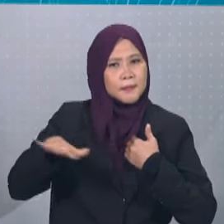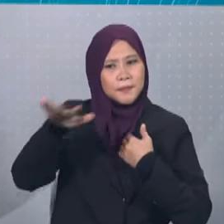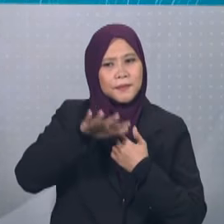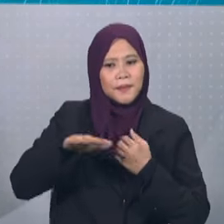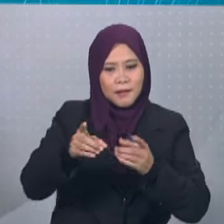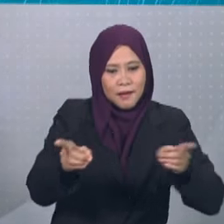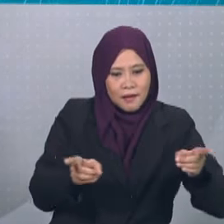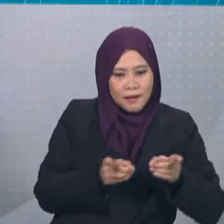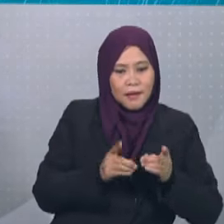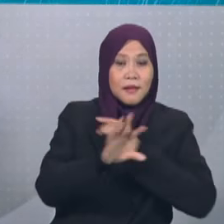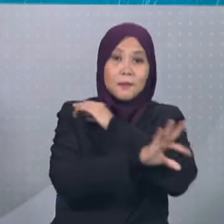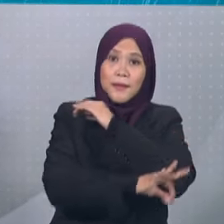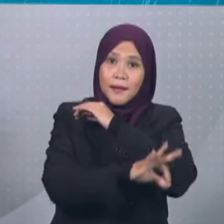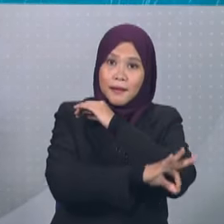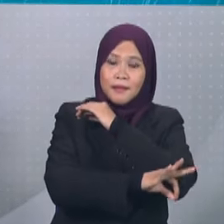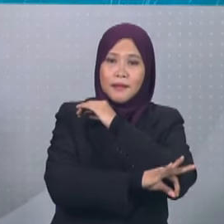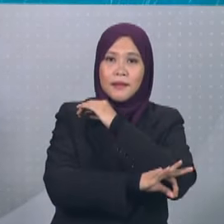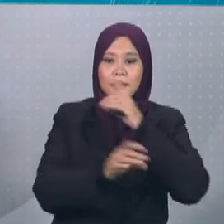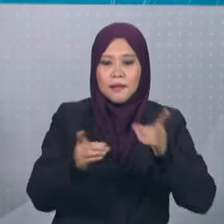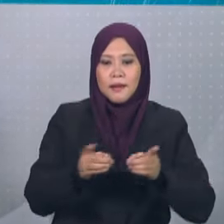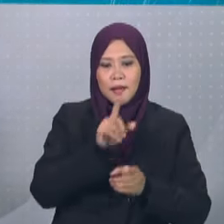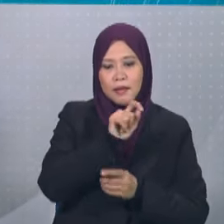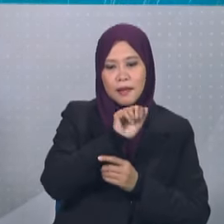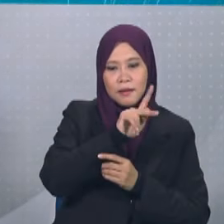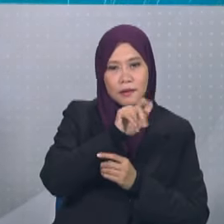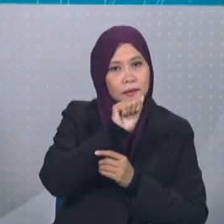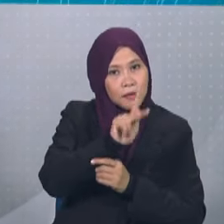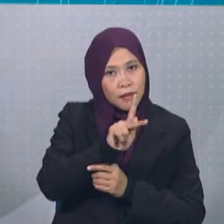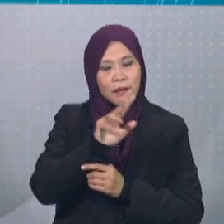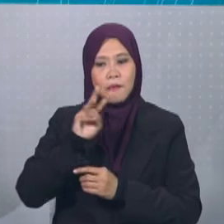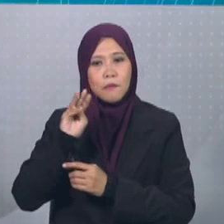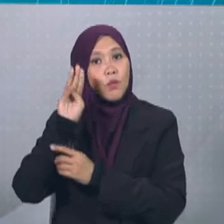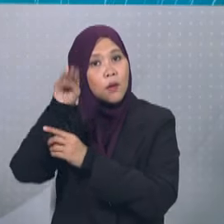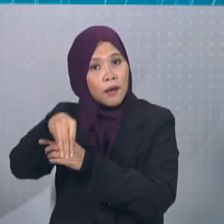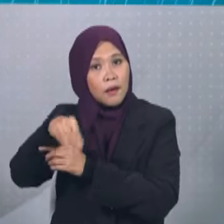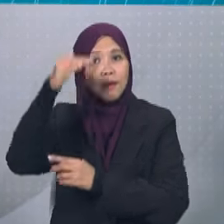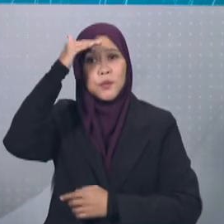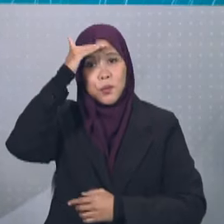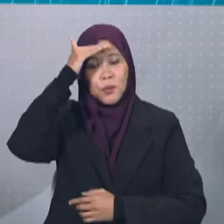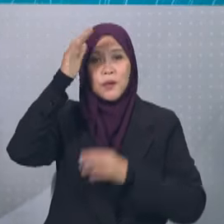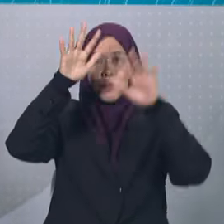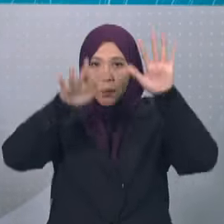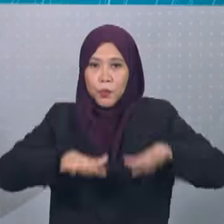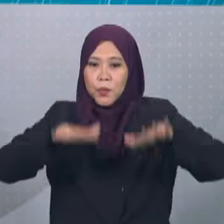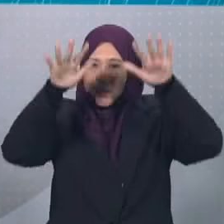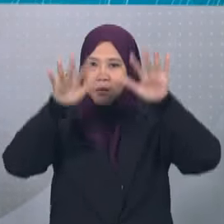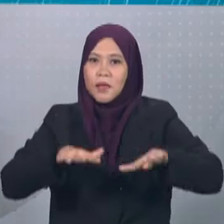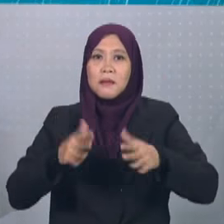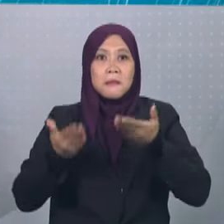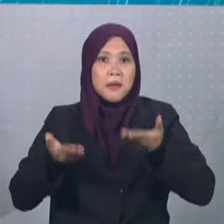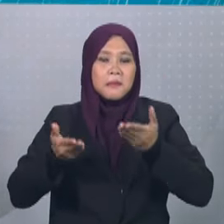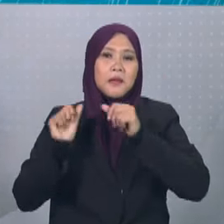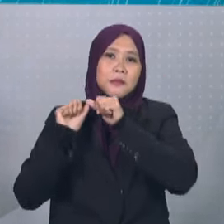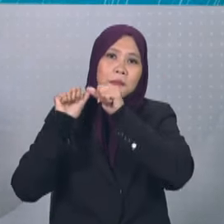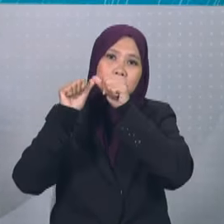kesemua daerah negeri Sembilan termasuklah daerah Tangkak dan juga Muar bagi negeri Johor. Hujan ini dijangka berlanjutan